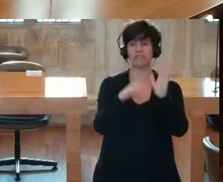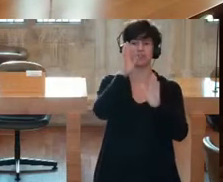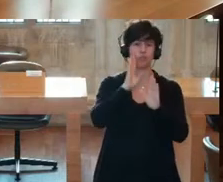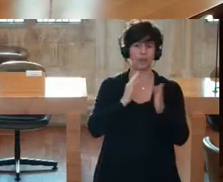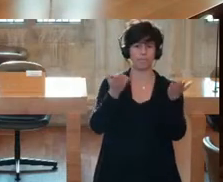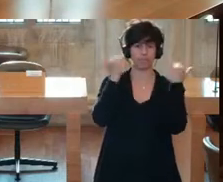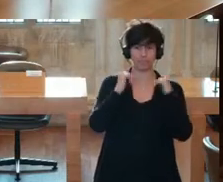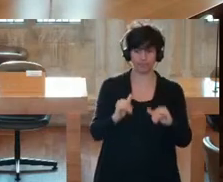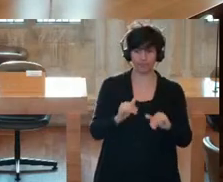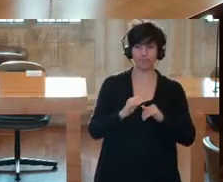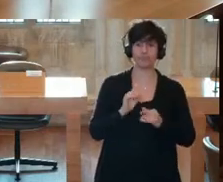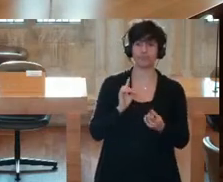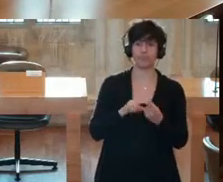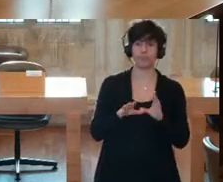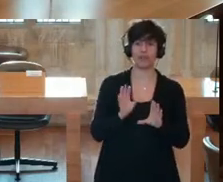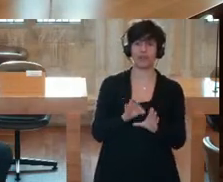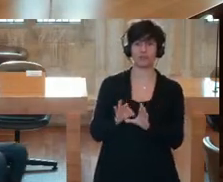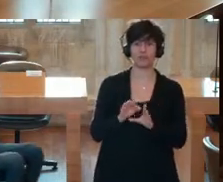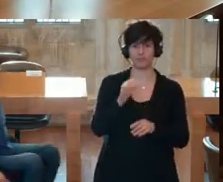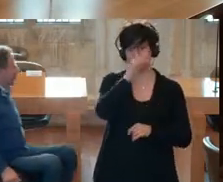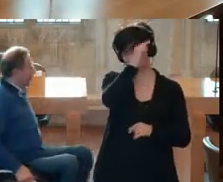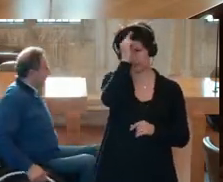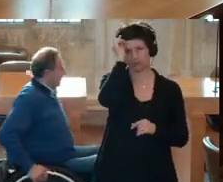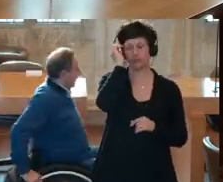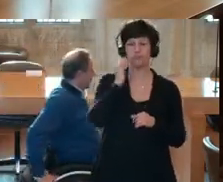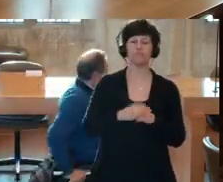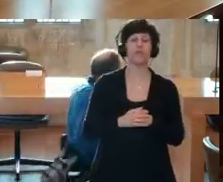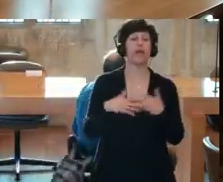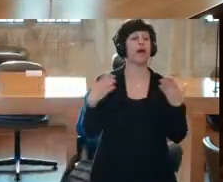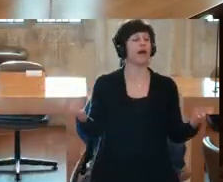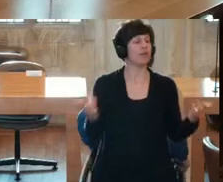Voilà. Alors, en introduction,